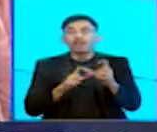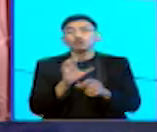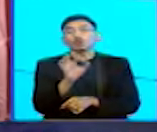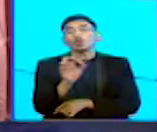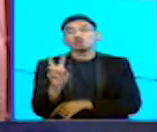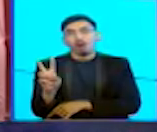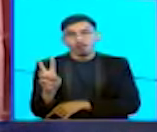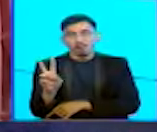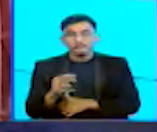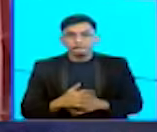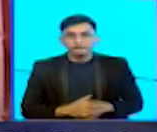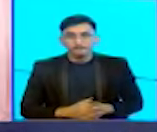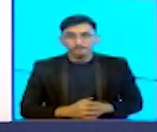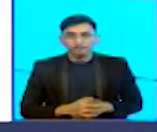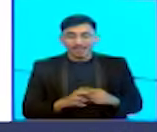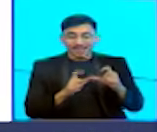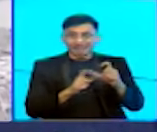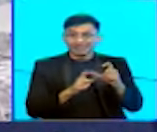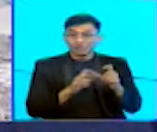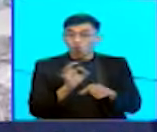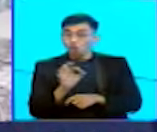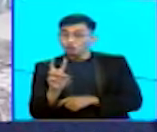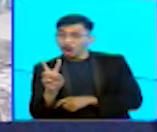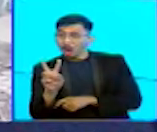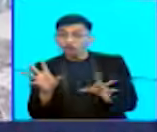SO2-nya tadi itu lebih dari 20 ppm.